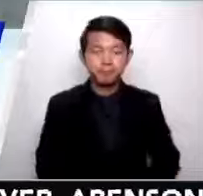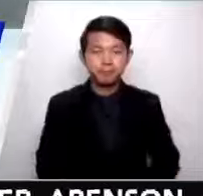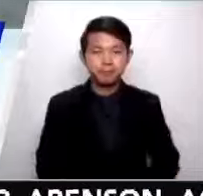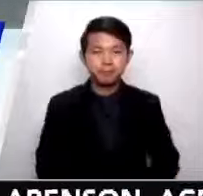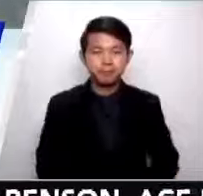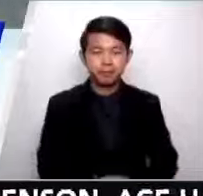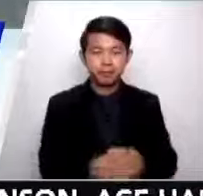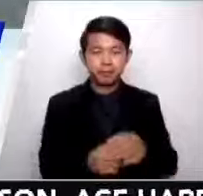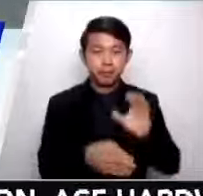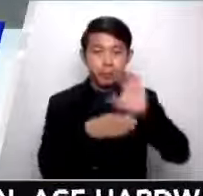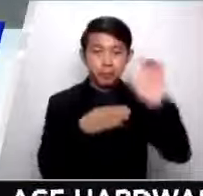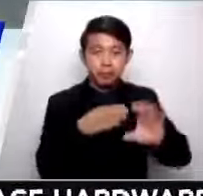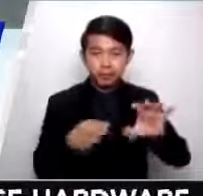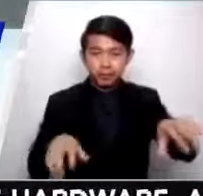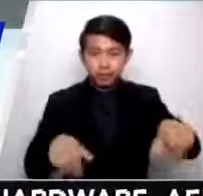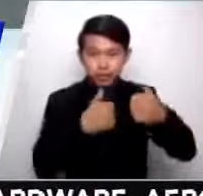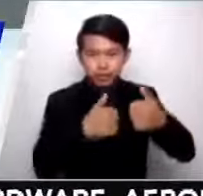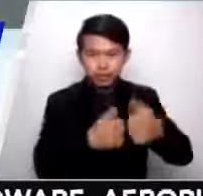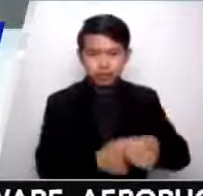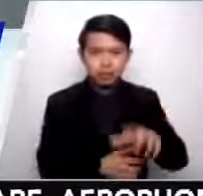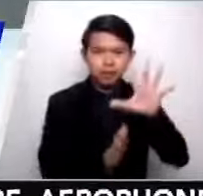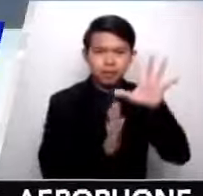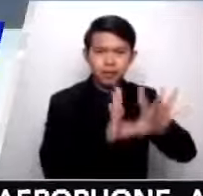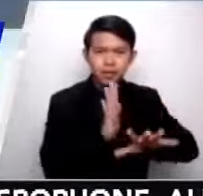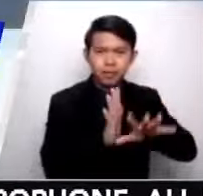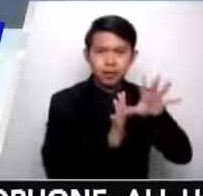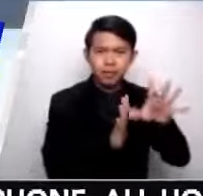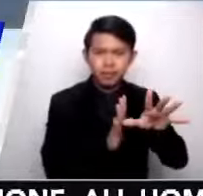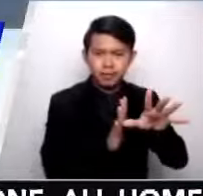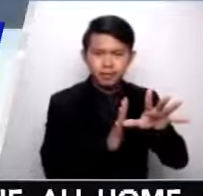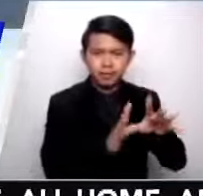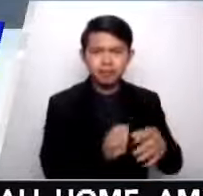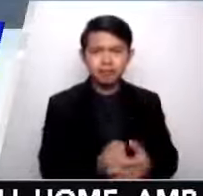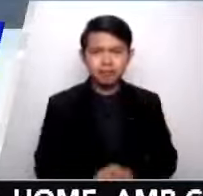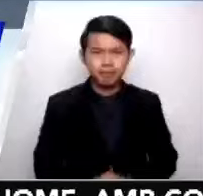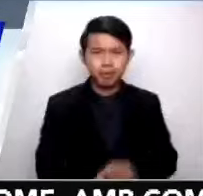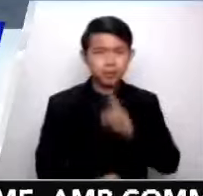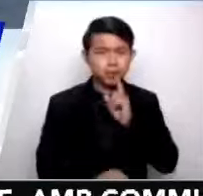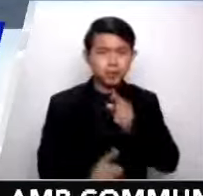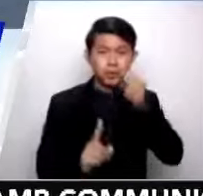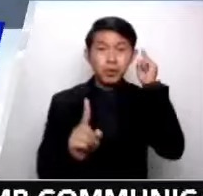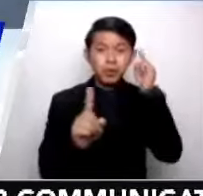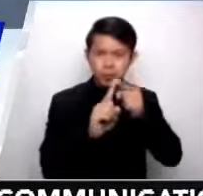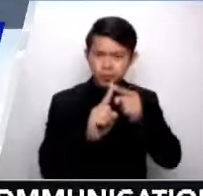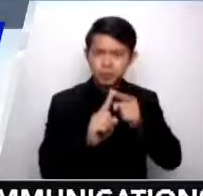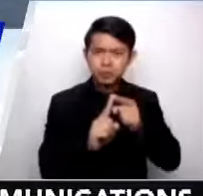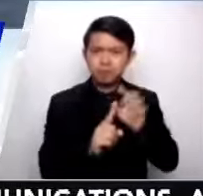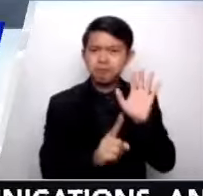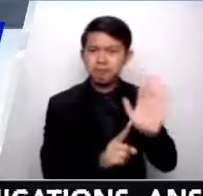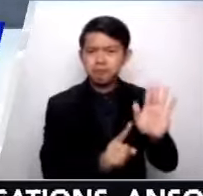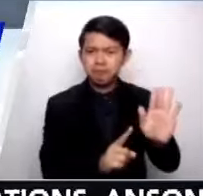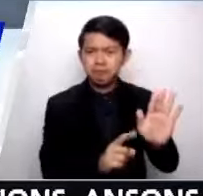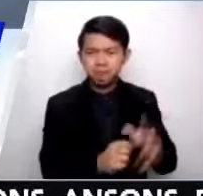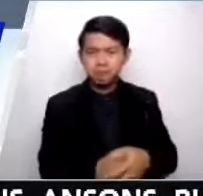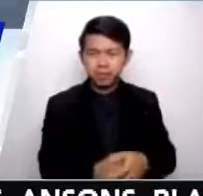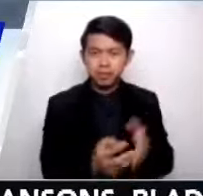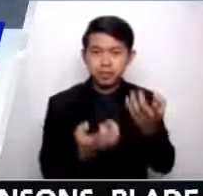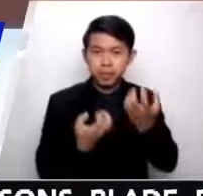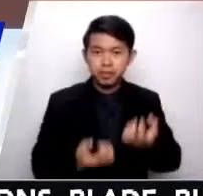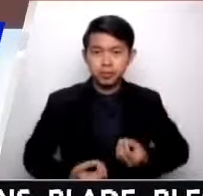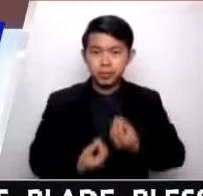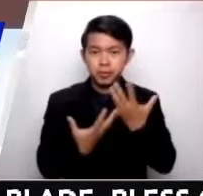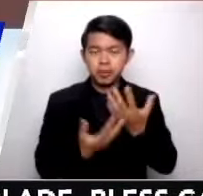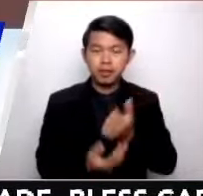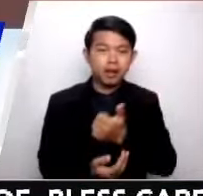mahigit 5 oras. Nasa bucket list daw talaga ito ni Lucy. Nais niyang maging inspirasyon ng ibang kaedad niya para